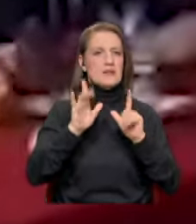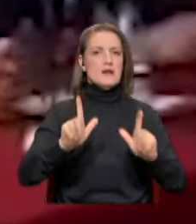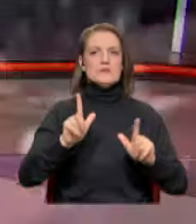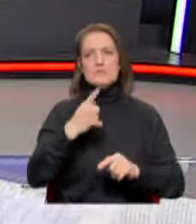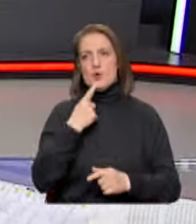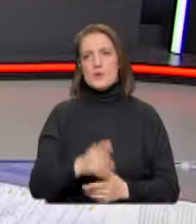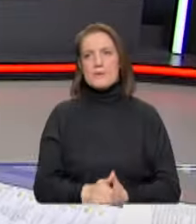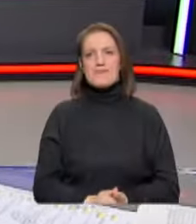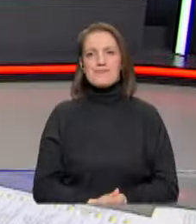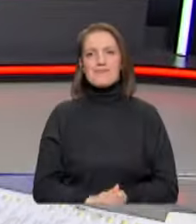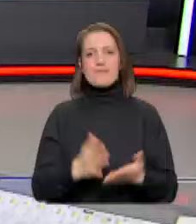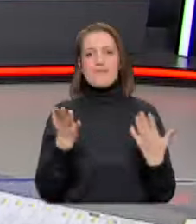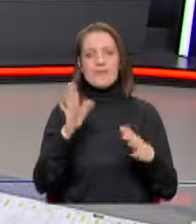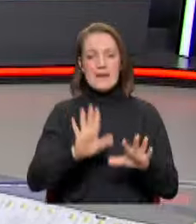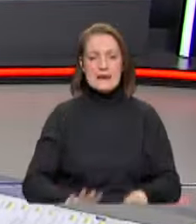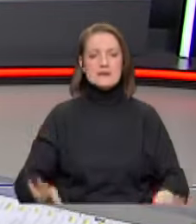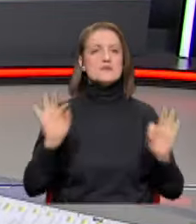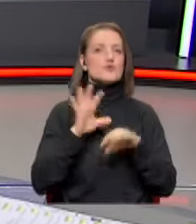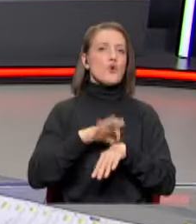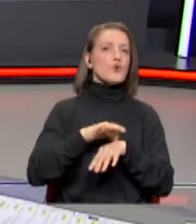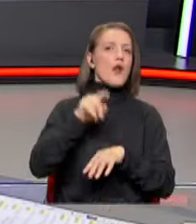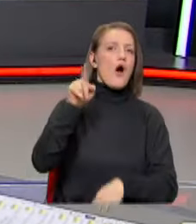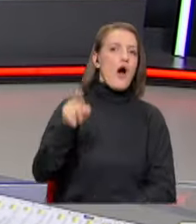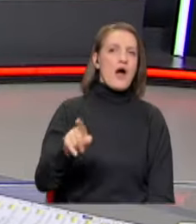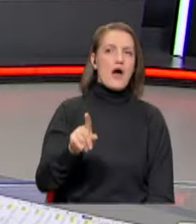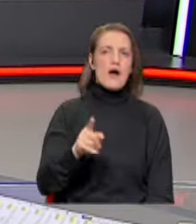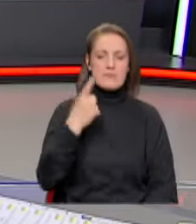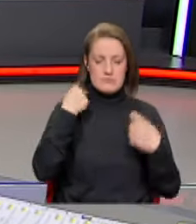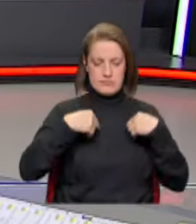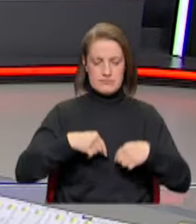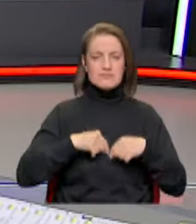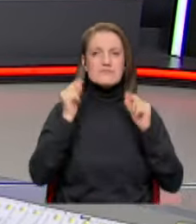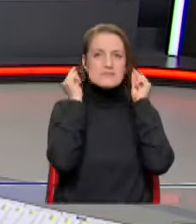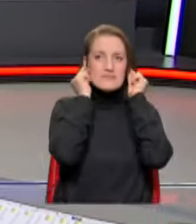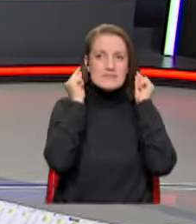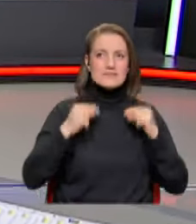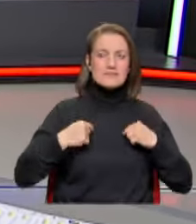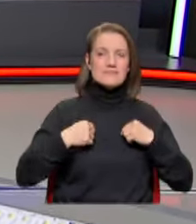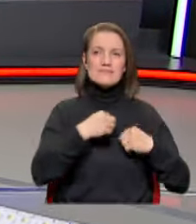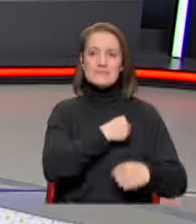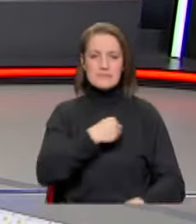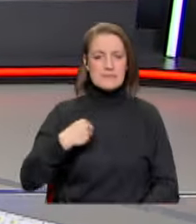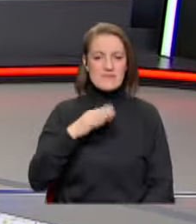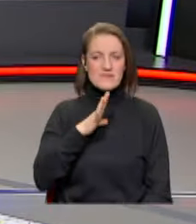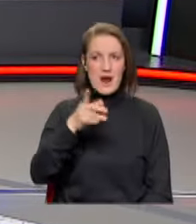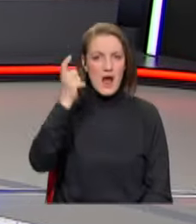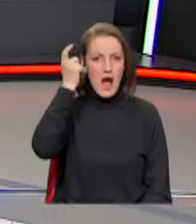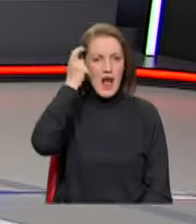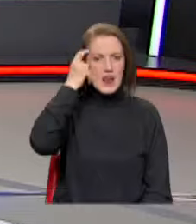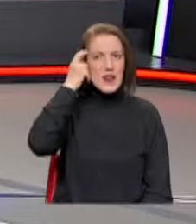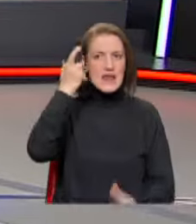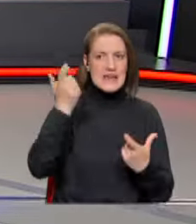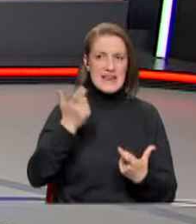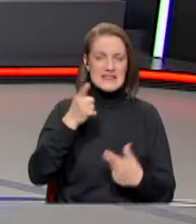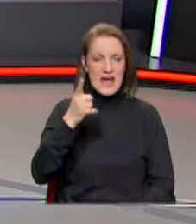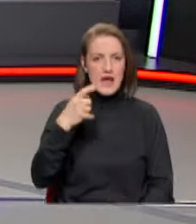istiyor Efendim hazır hekimler oradayken boyunlarında da steteskoplar varmış şuur varı bilinçleri yerinde mi